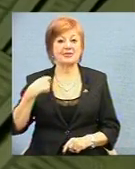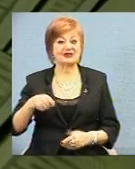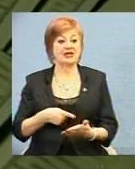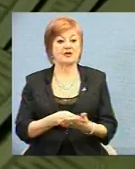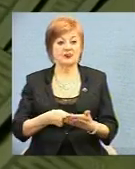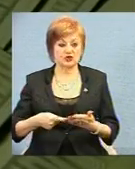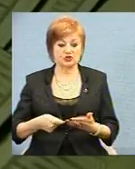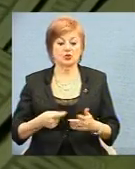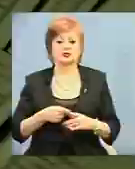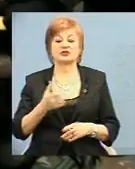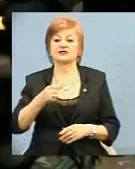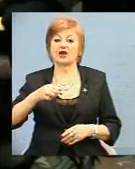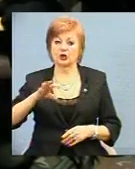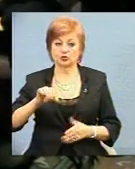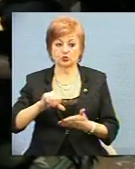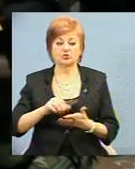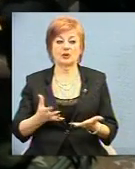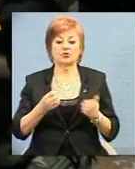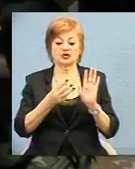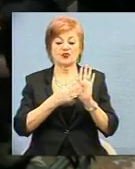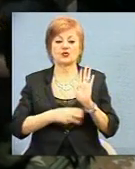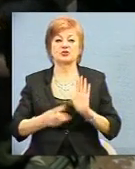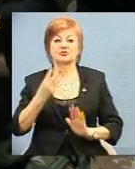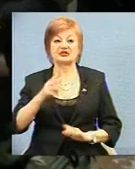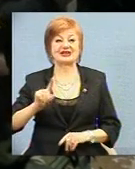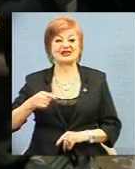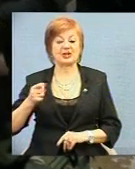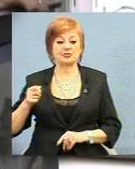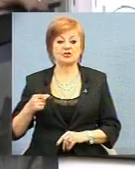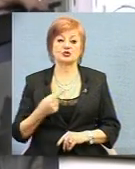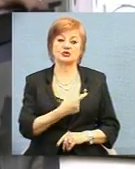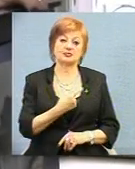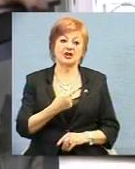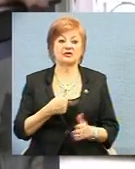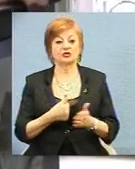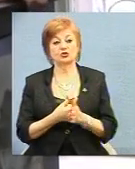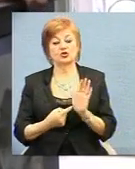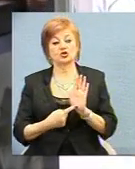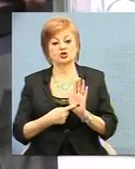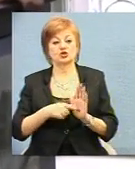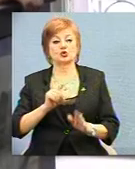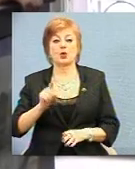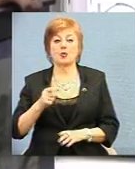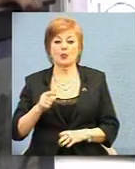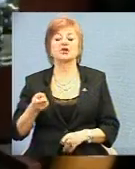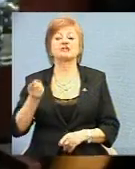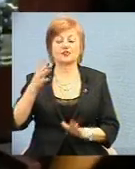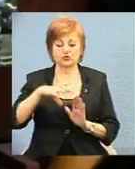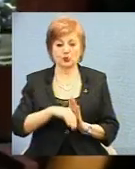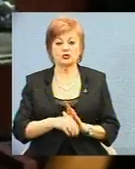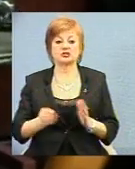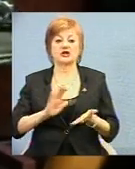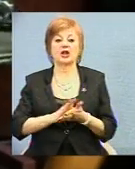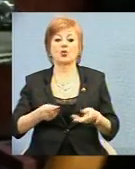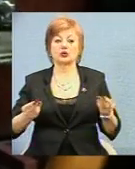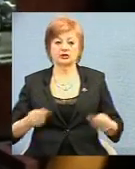в антитерористичній операції отримали 80 призваних із 1 по 6 хвилю мобілізації, у тому числі контрактники. Урочисте